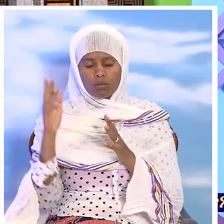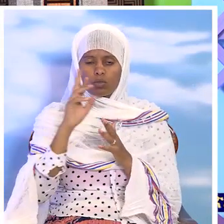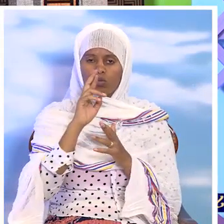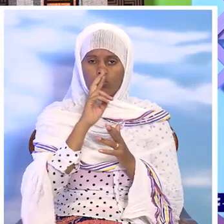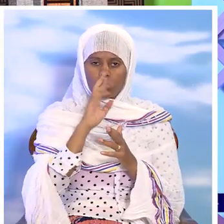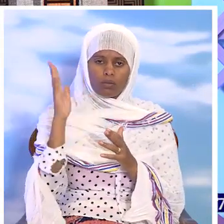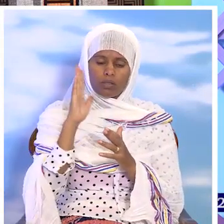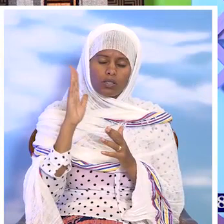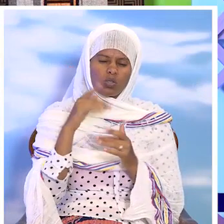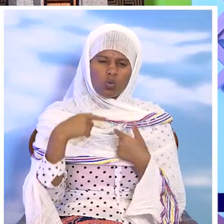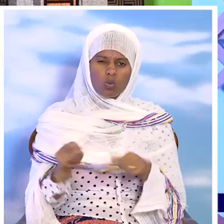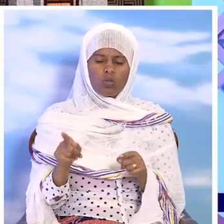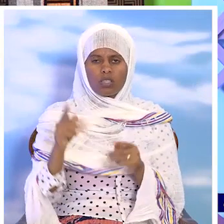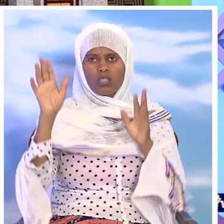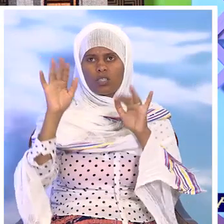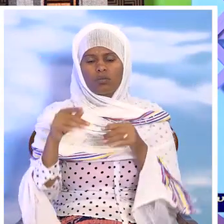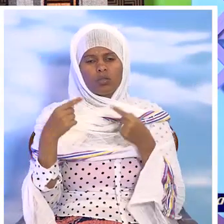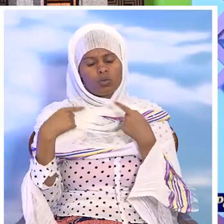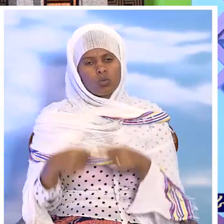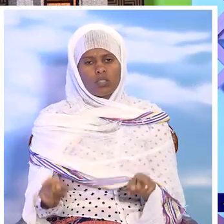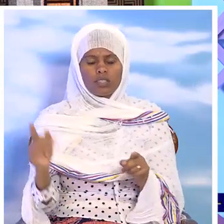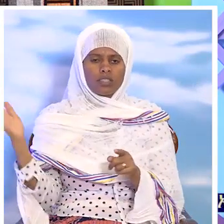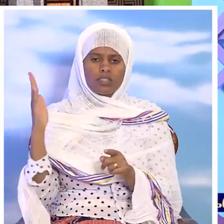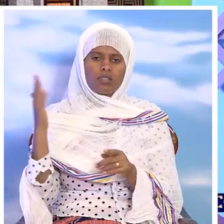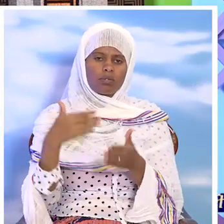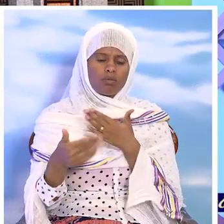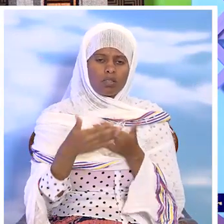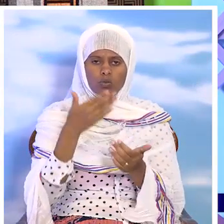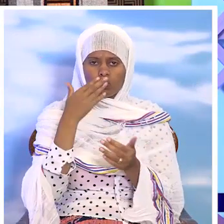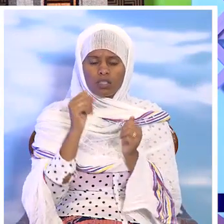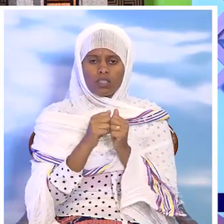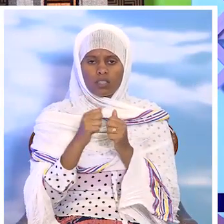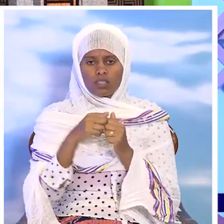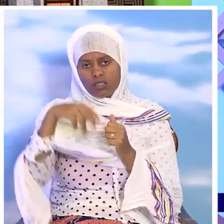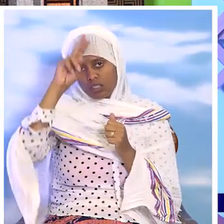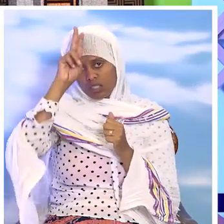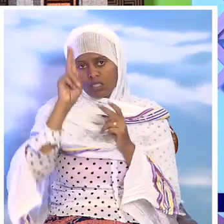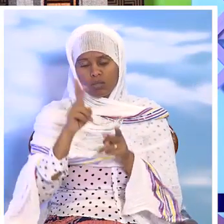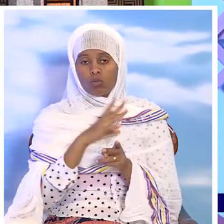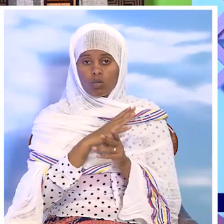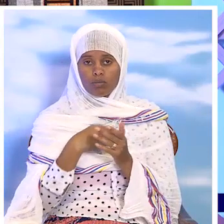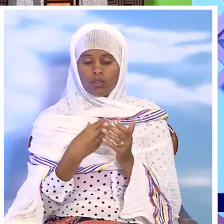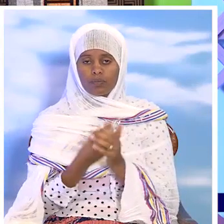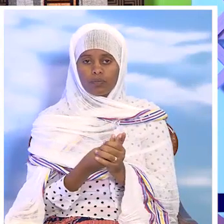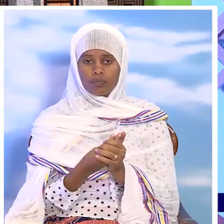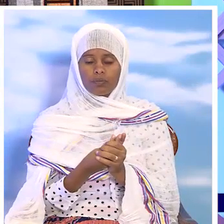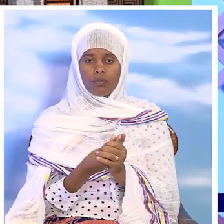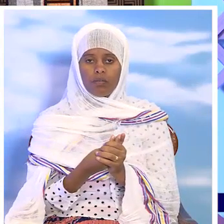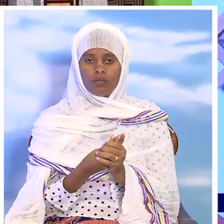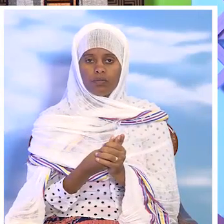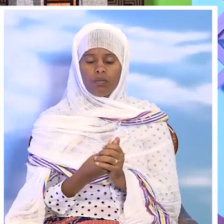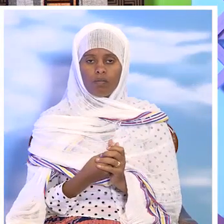ኣብ ግዜ ሱባኤና፣ ኣብ ግዜ ትርምትና፣ ኣብ ግዜ ትሩፋትና ንምግባርና ትሩፋትና ፀላእ ሰኒያት ከምቲ ሃዋርያ ቅዱስ ጳውሎስ ዝበሎ